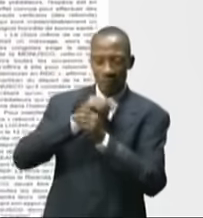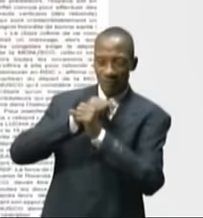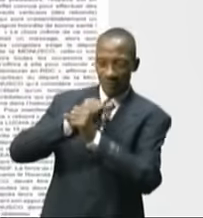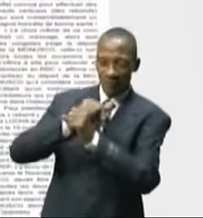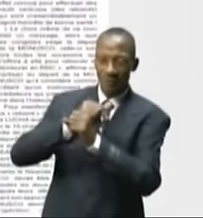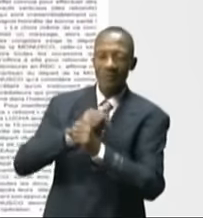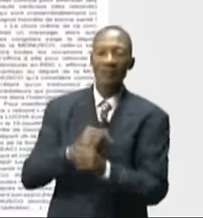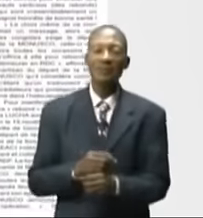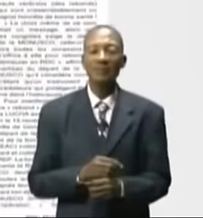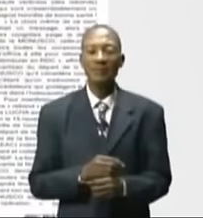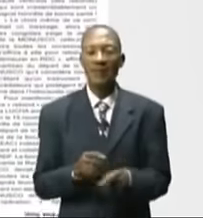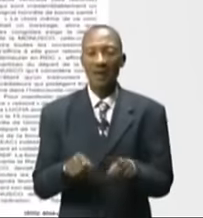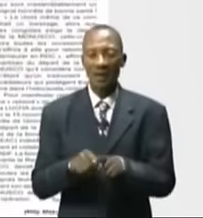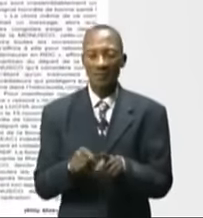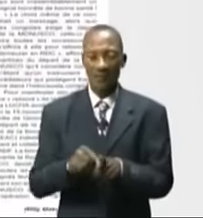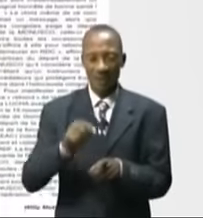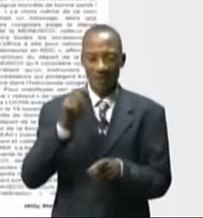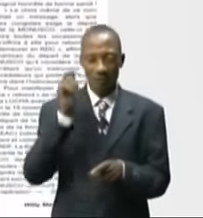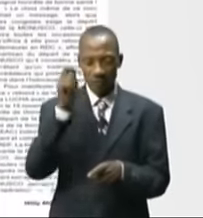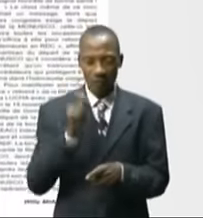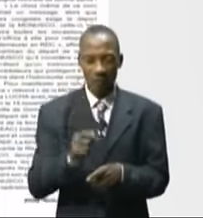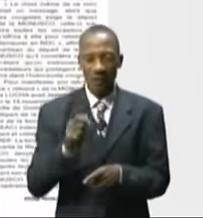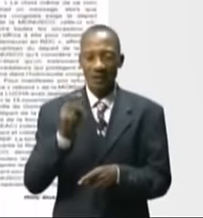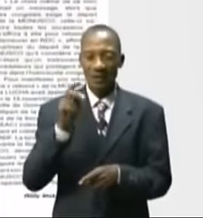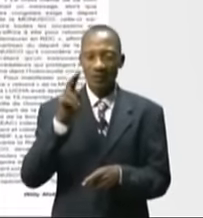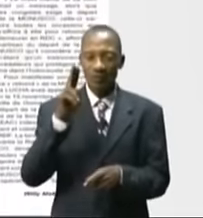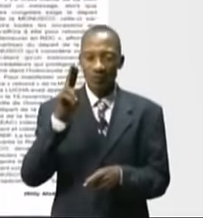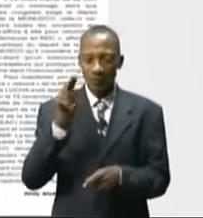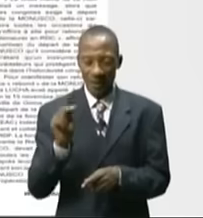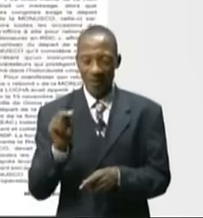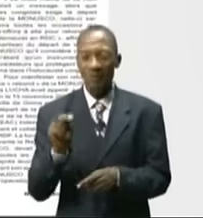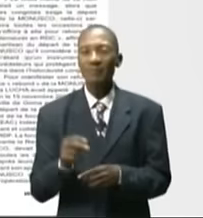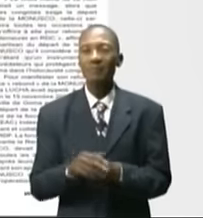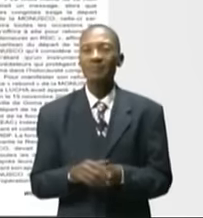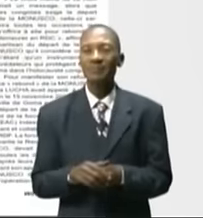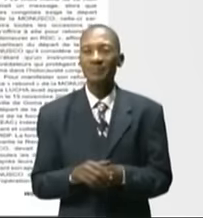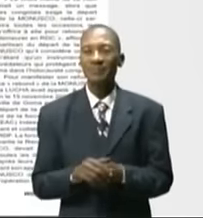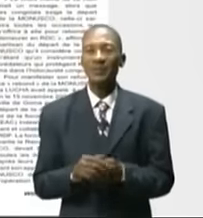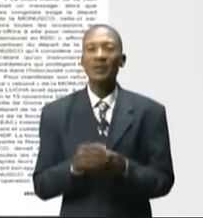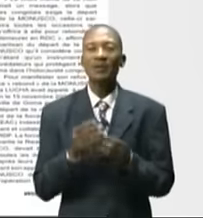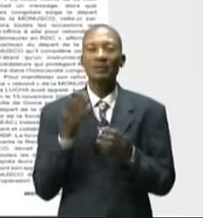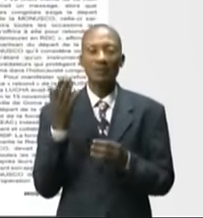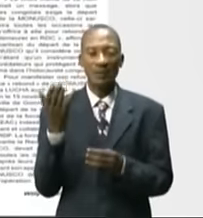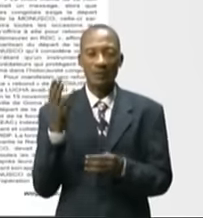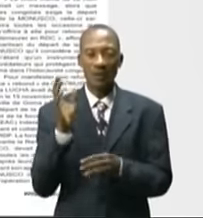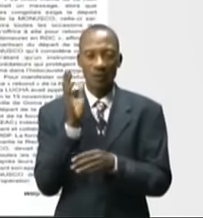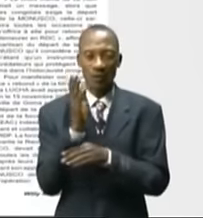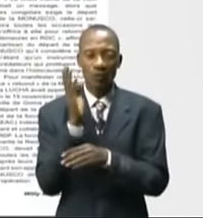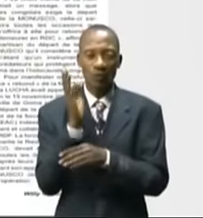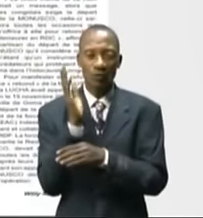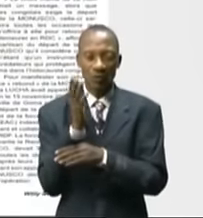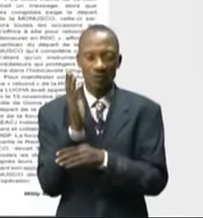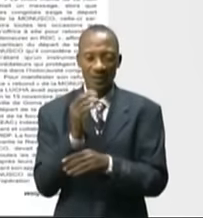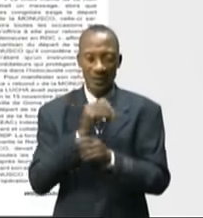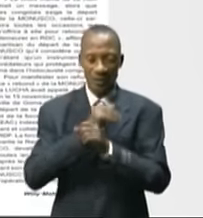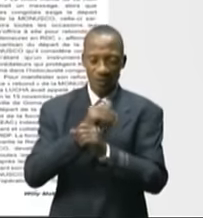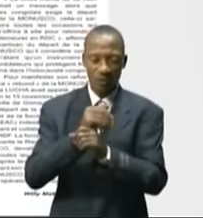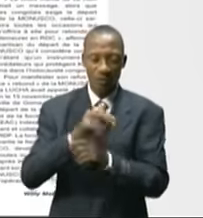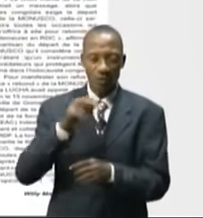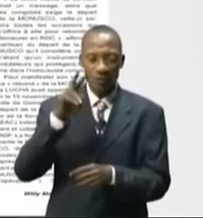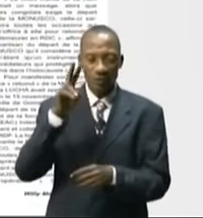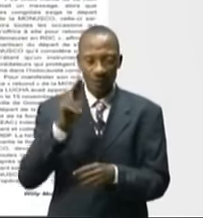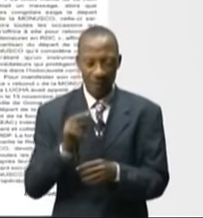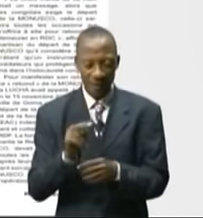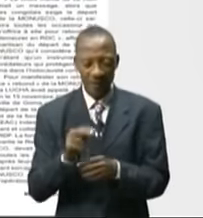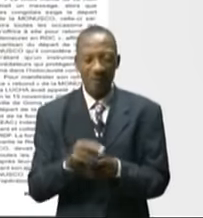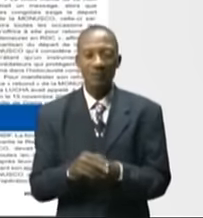Le diplomate rwandais a demandé au Conseil de sécurité de ne pas aggraver le conflit en ne révisant pas la